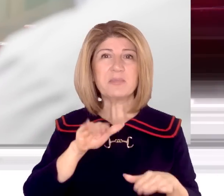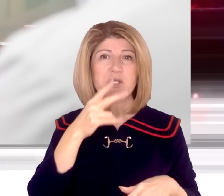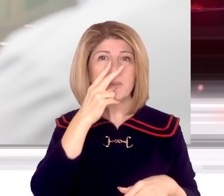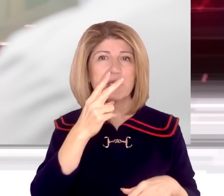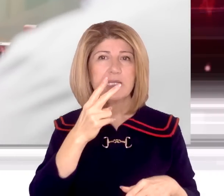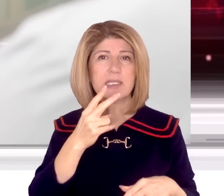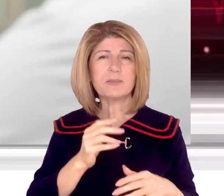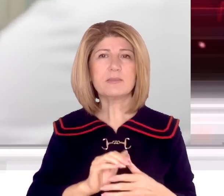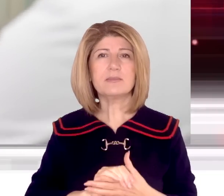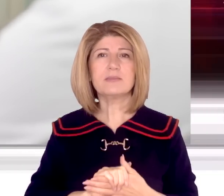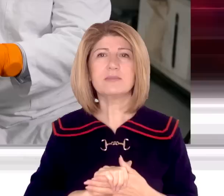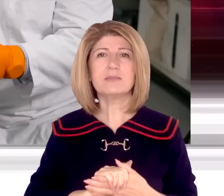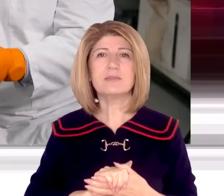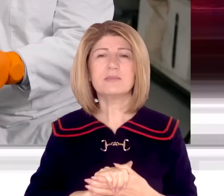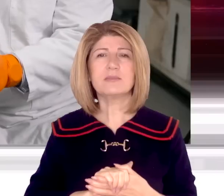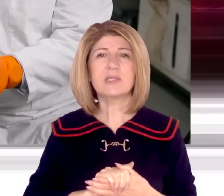میشه نشونمون بدین؟